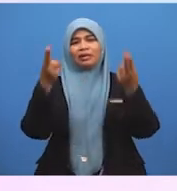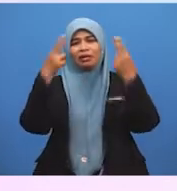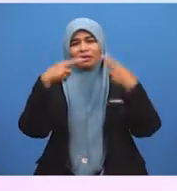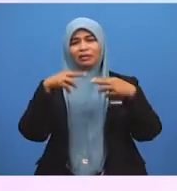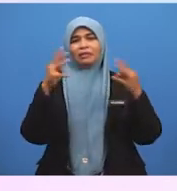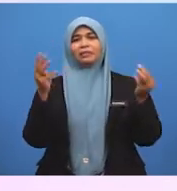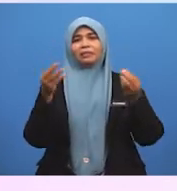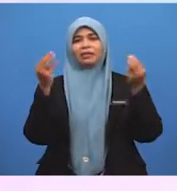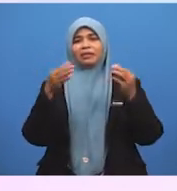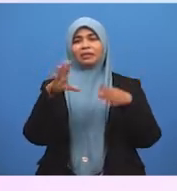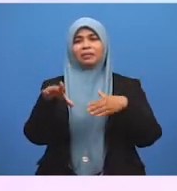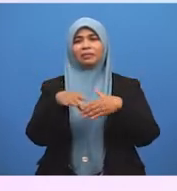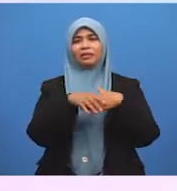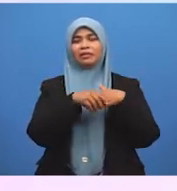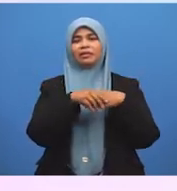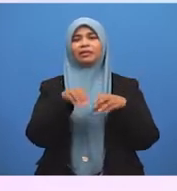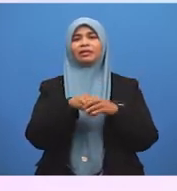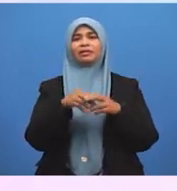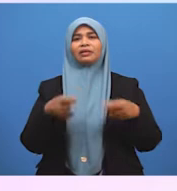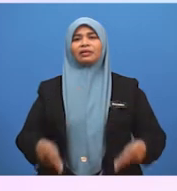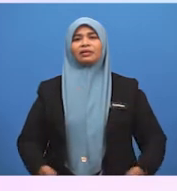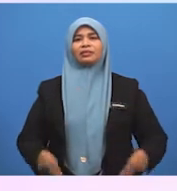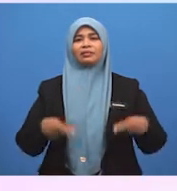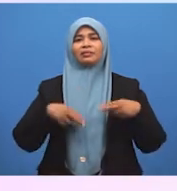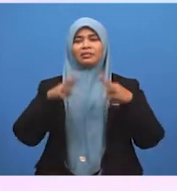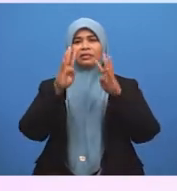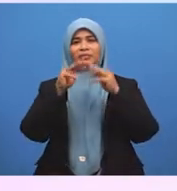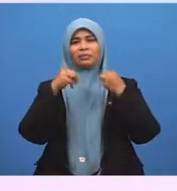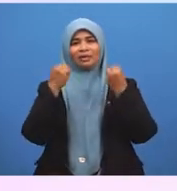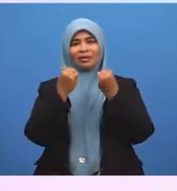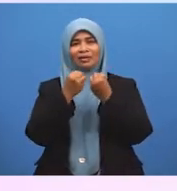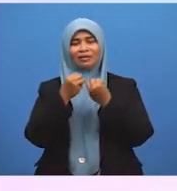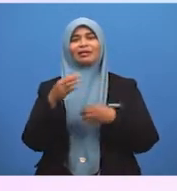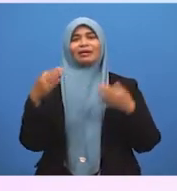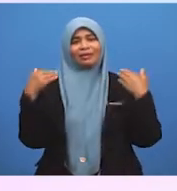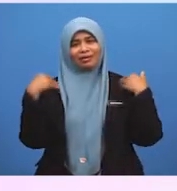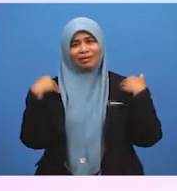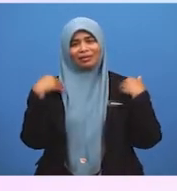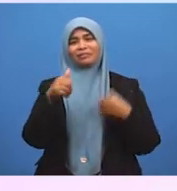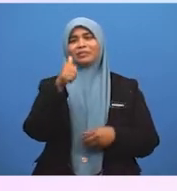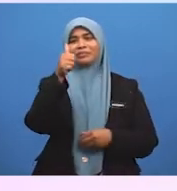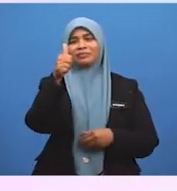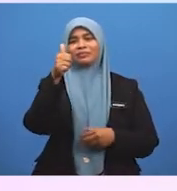perkahwinan dalam hidup bermasyarakat? Oh, pernah. Bagus.